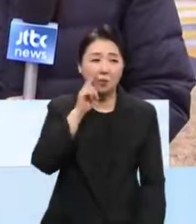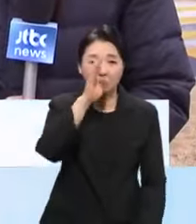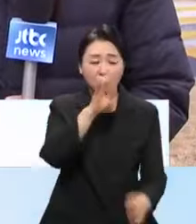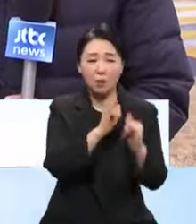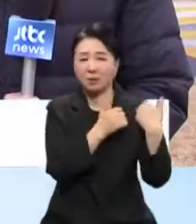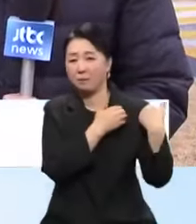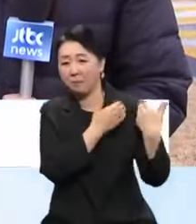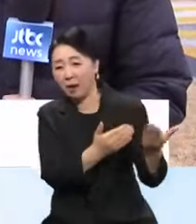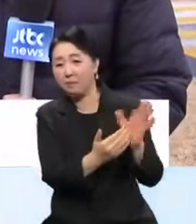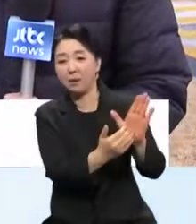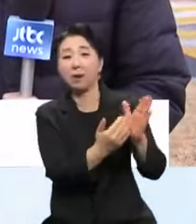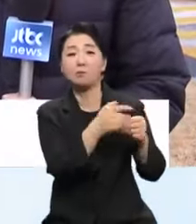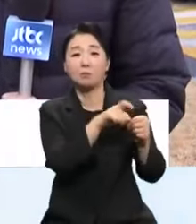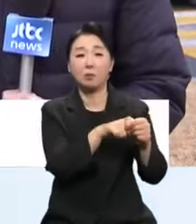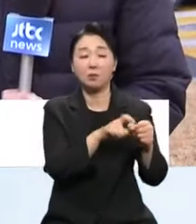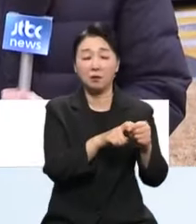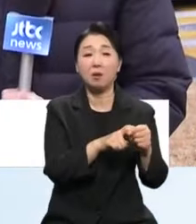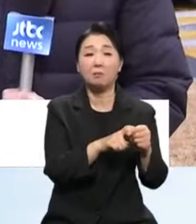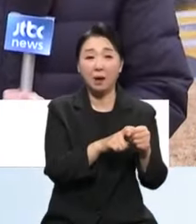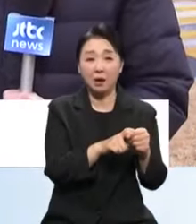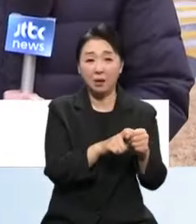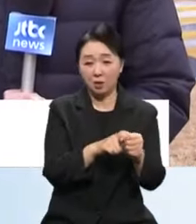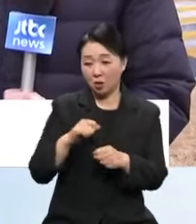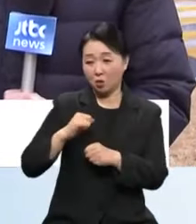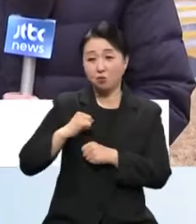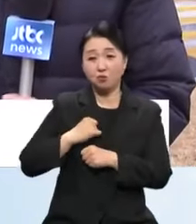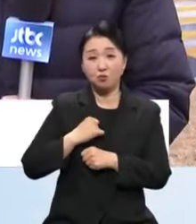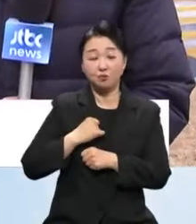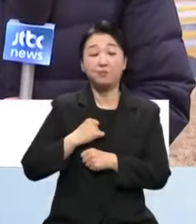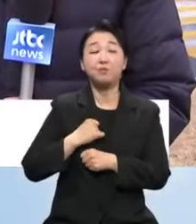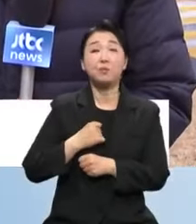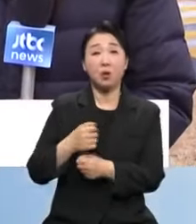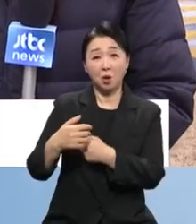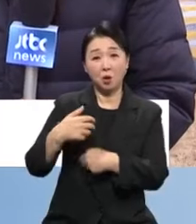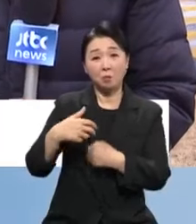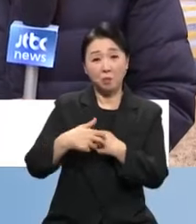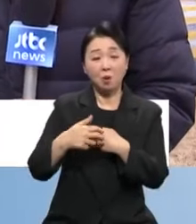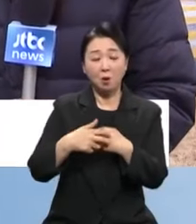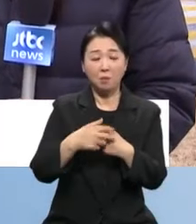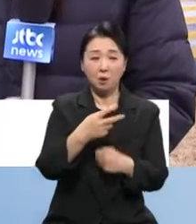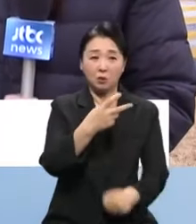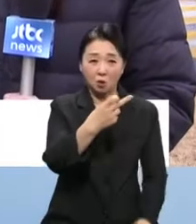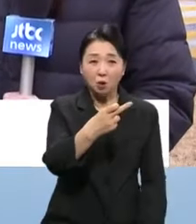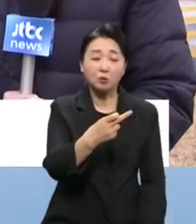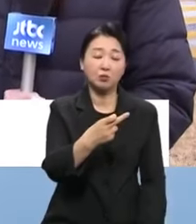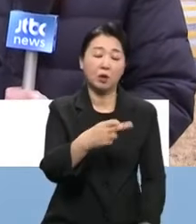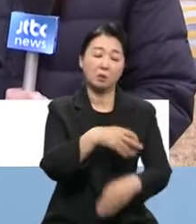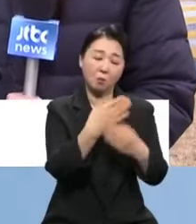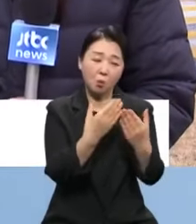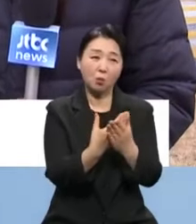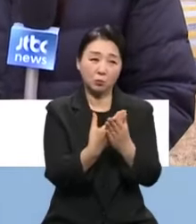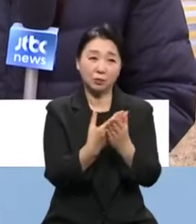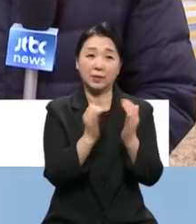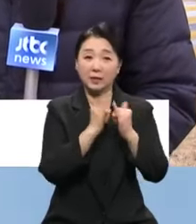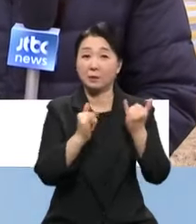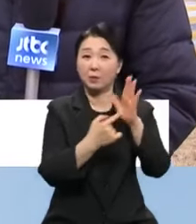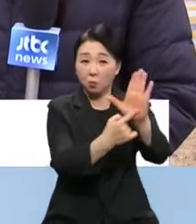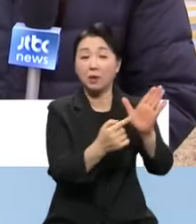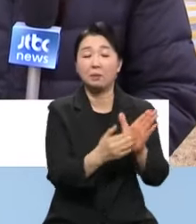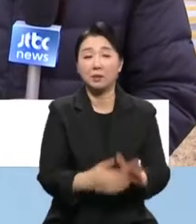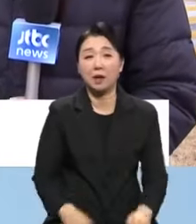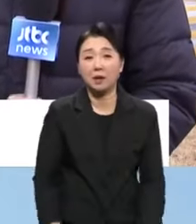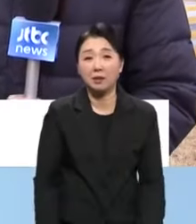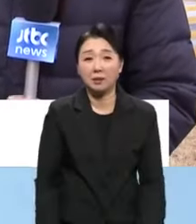방치되는 상황을 막기 위해 국군수도병원 같은 군병원 12곳의 응급실을 민간에 개방합니다. 병원을 떠난